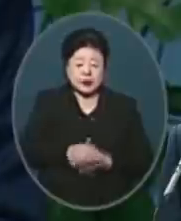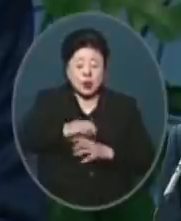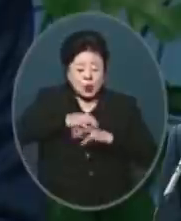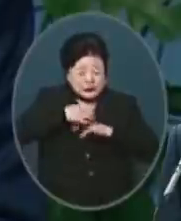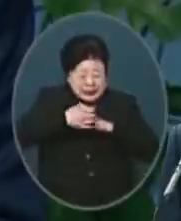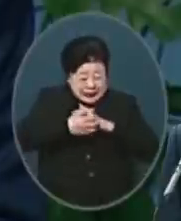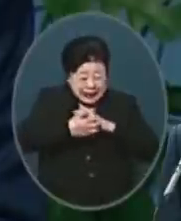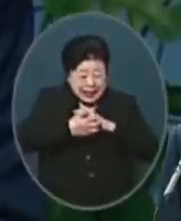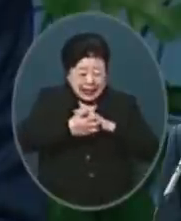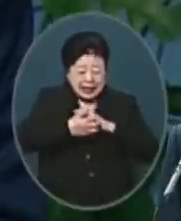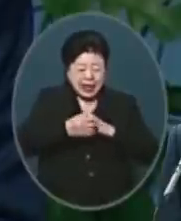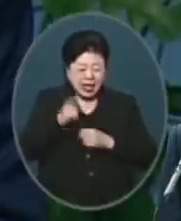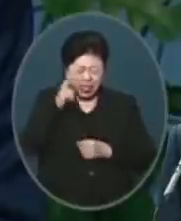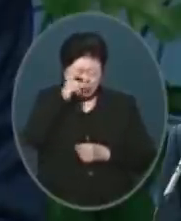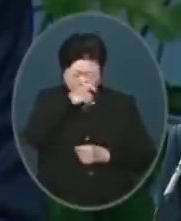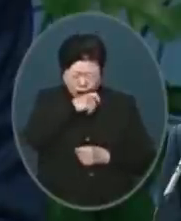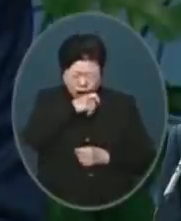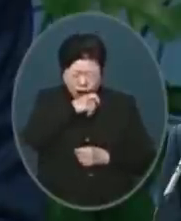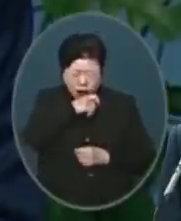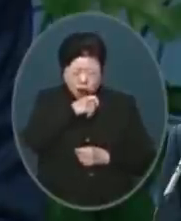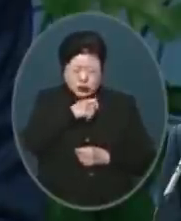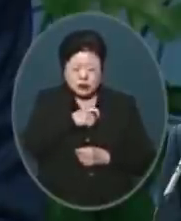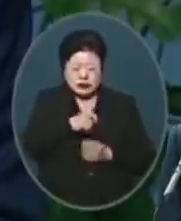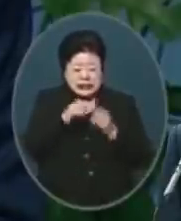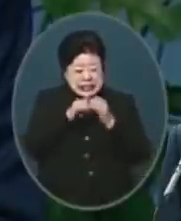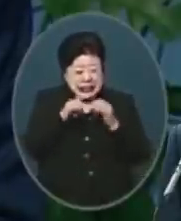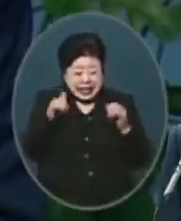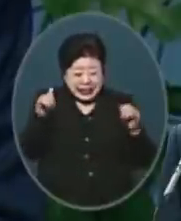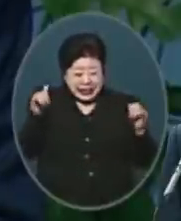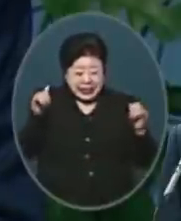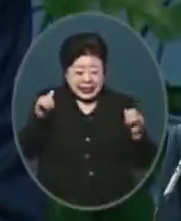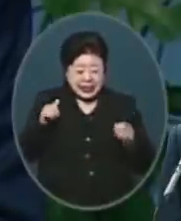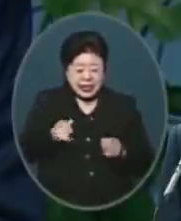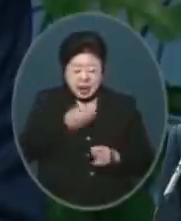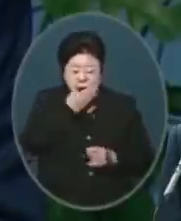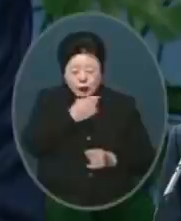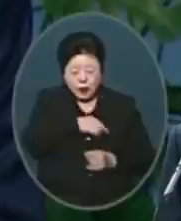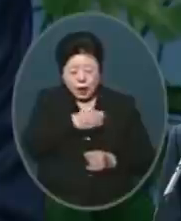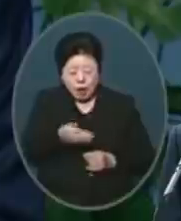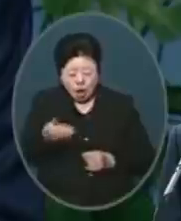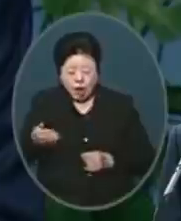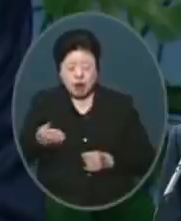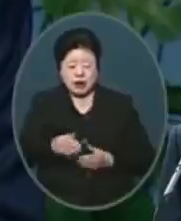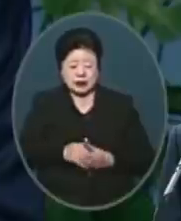세상 더러운 인생의 보혈을